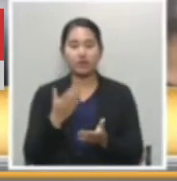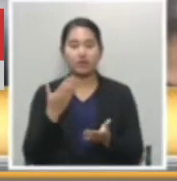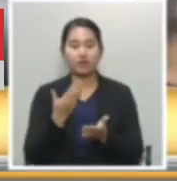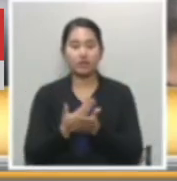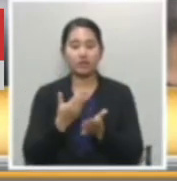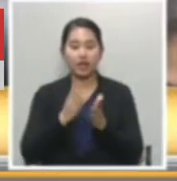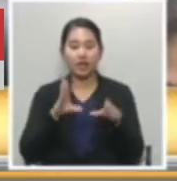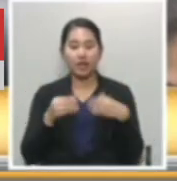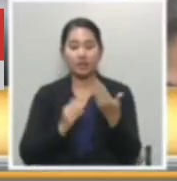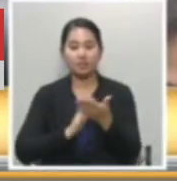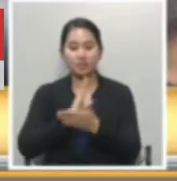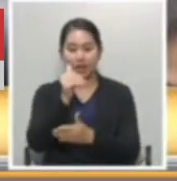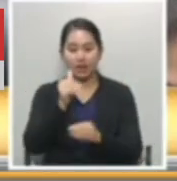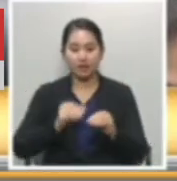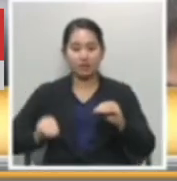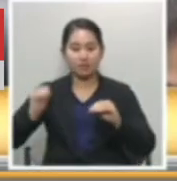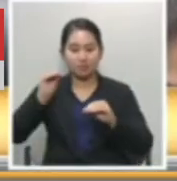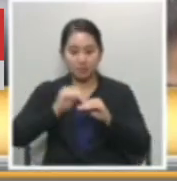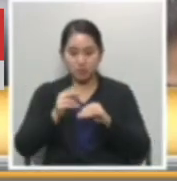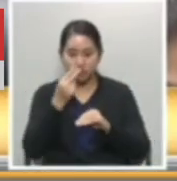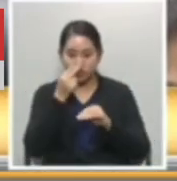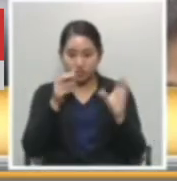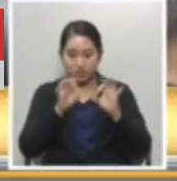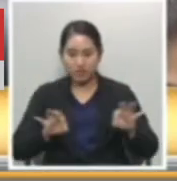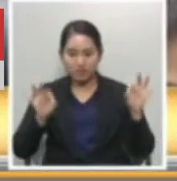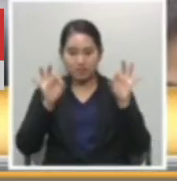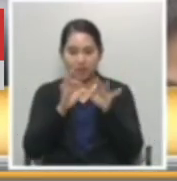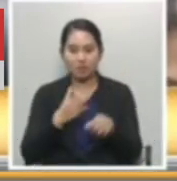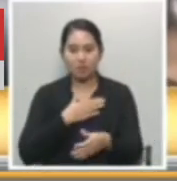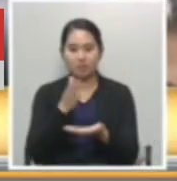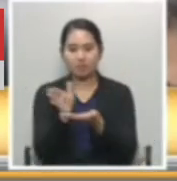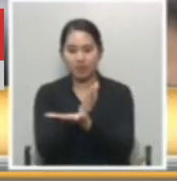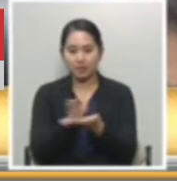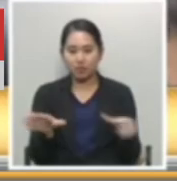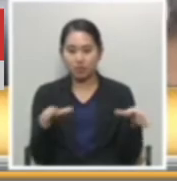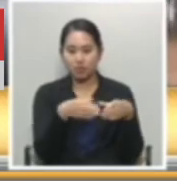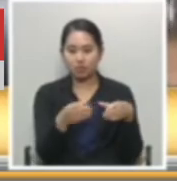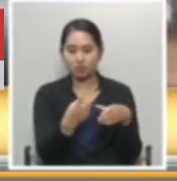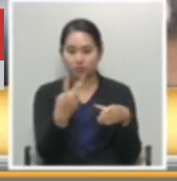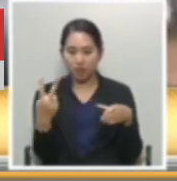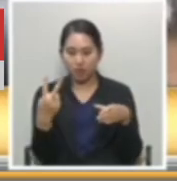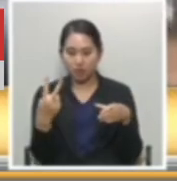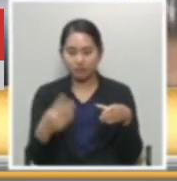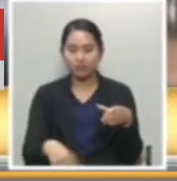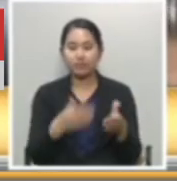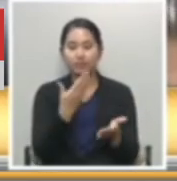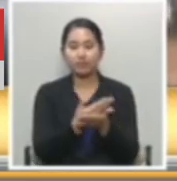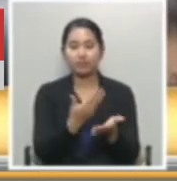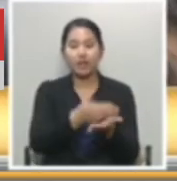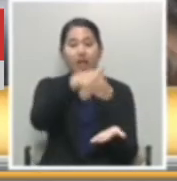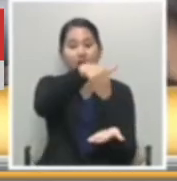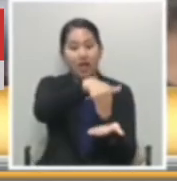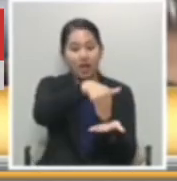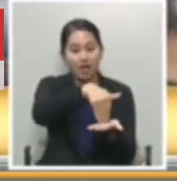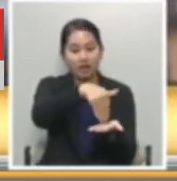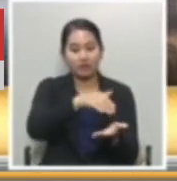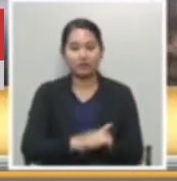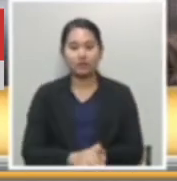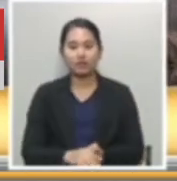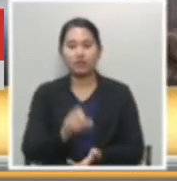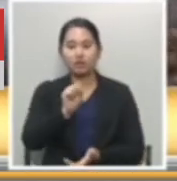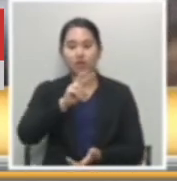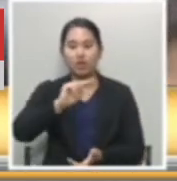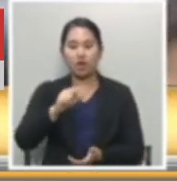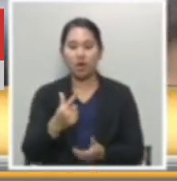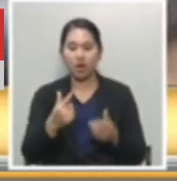รงบประมาณเพิ่มขึ้นอย่างมีนัยยะสำคัญผมแบ่งเป็น2พวกอันที่1คืองบกลางนะครับสำนักนายกรัฐมนตรีได้รับอนุ